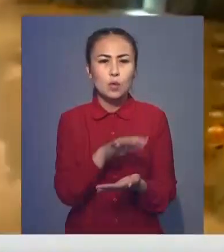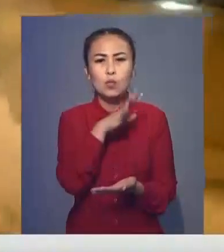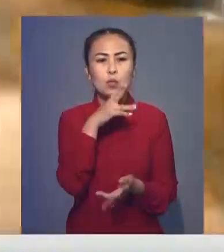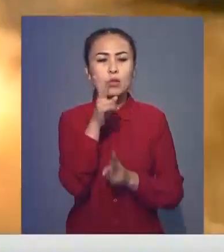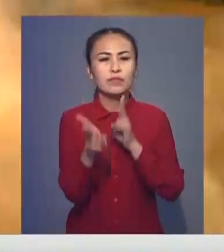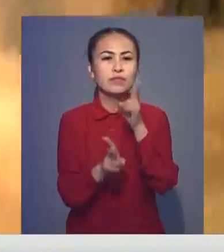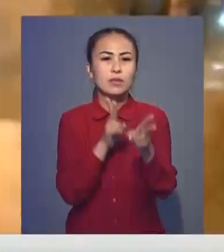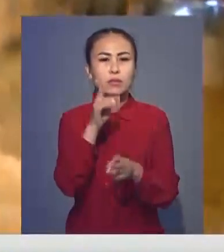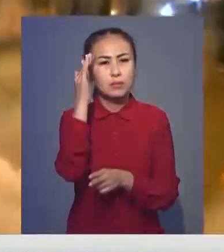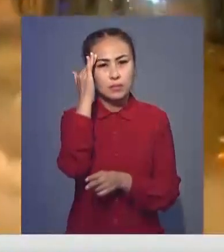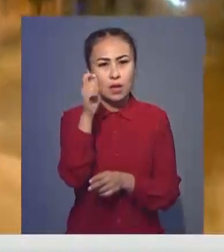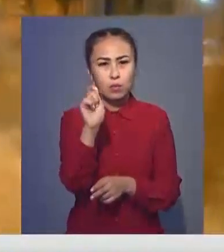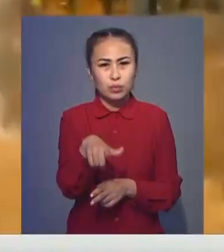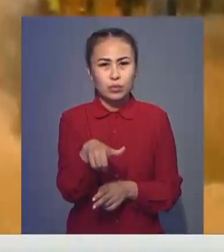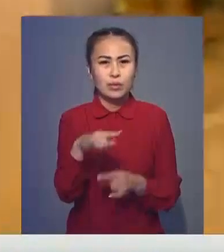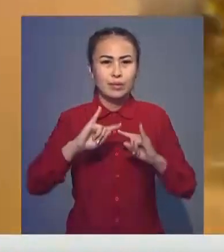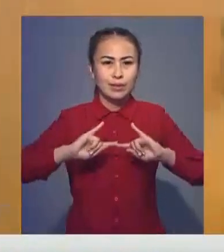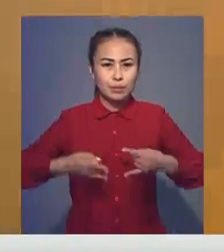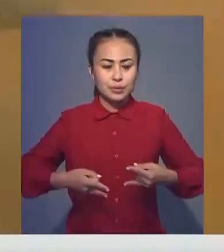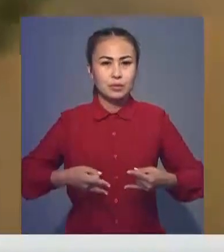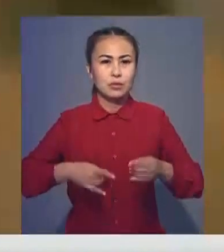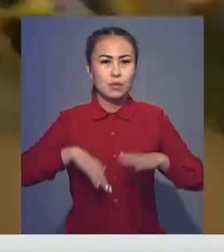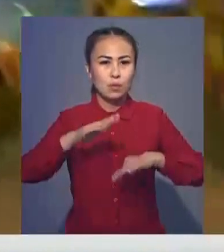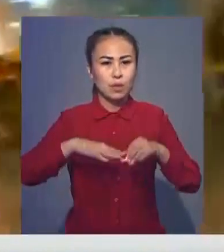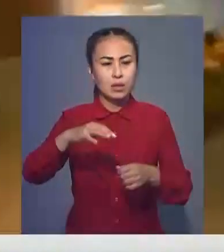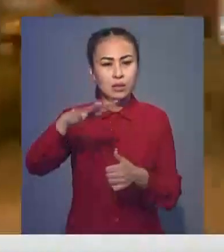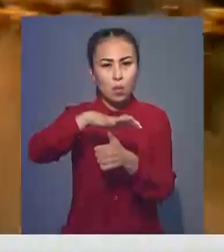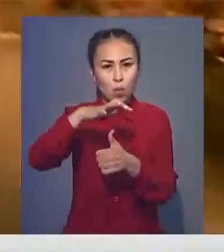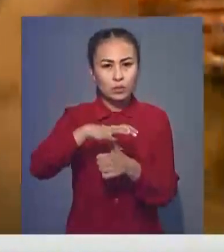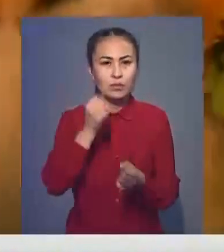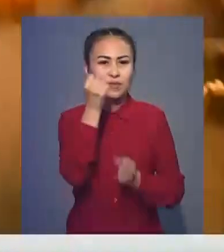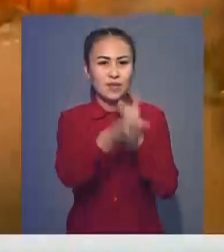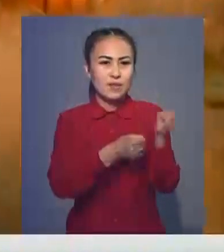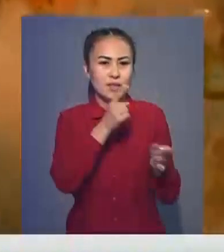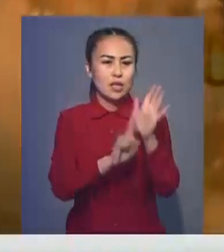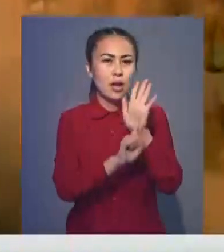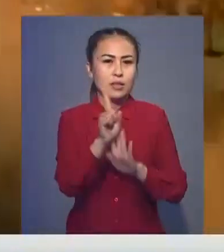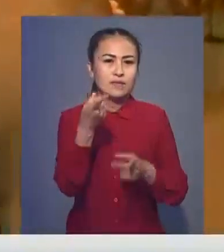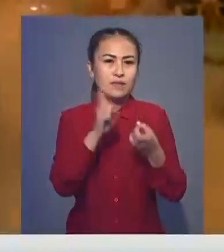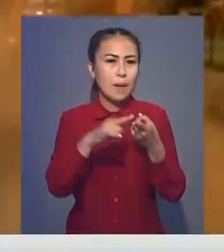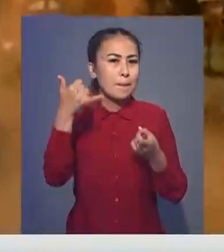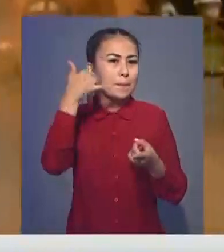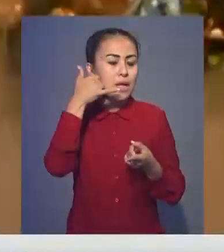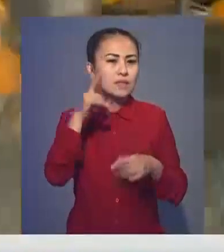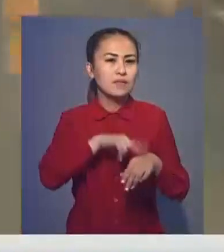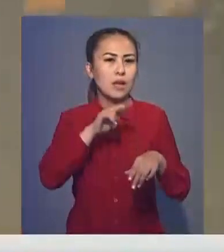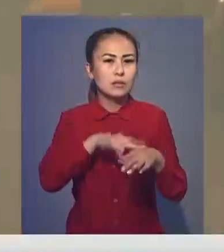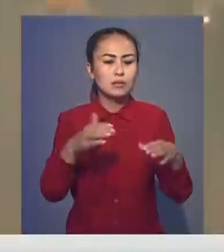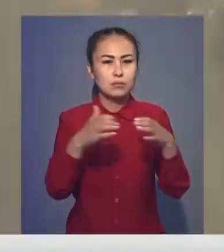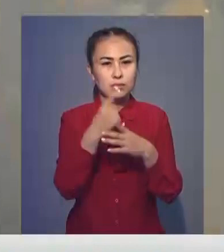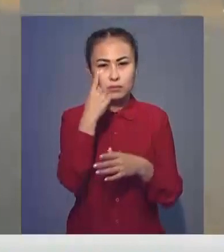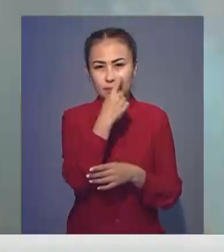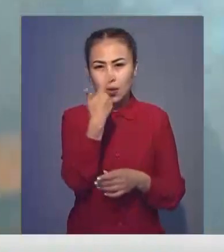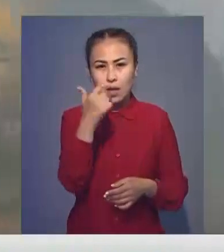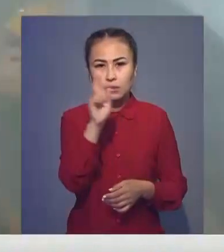тәртіп сақшыларына бөтелке, кірпіш, таяқ пен қолшатыр лақтыра бастаған. Осыған байланысты полицейлер топты тарату үшін көз